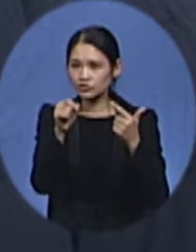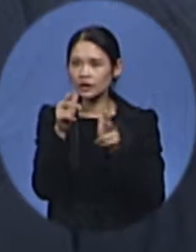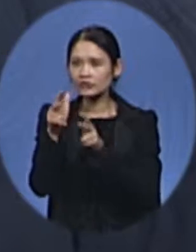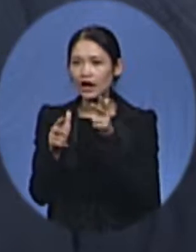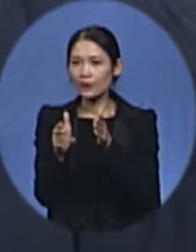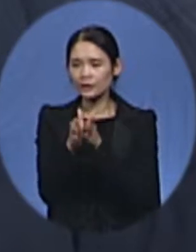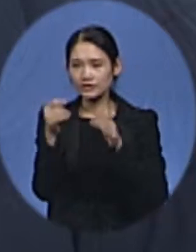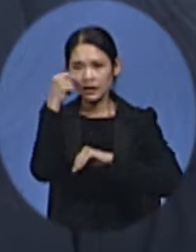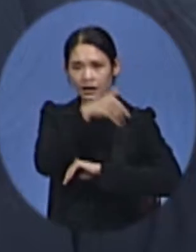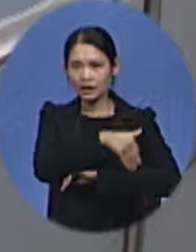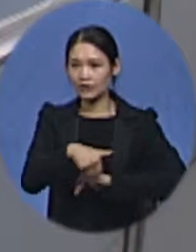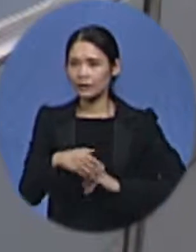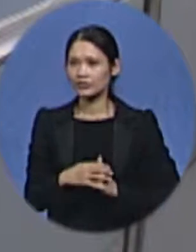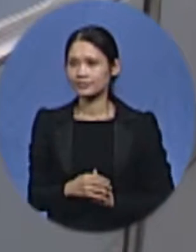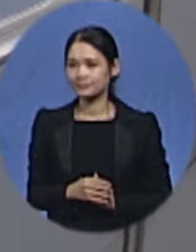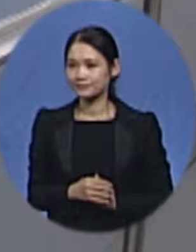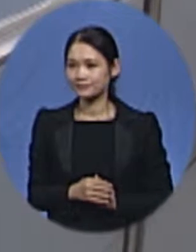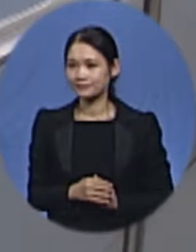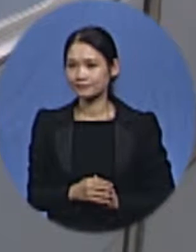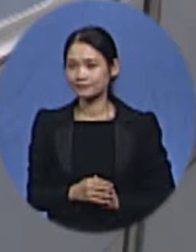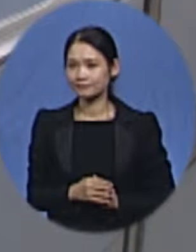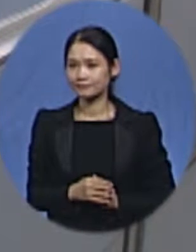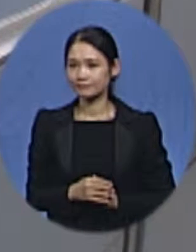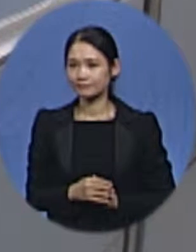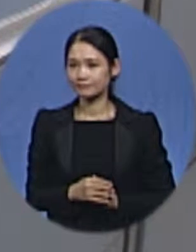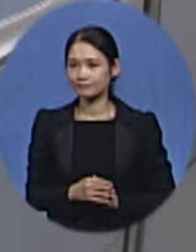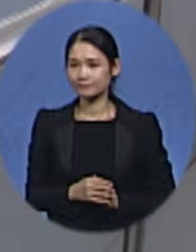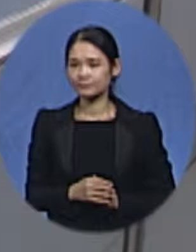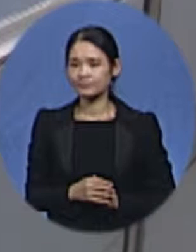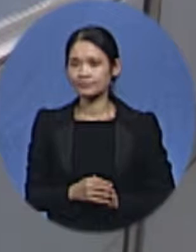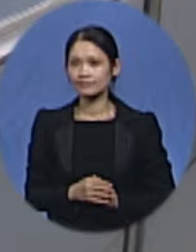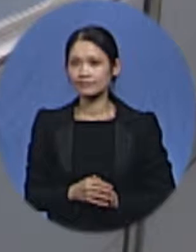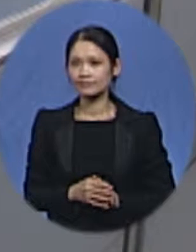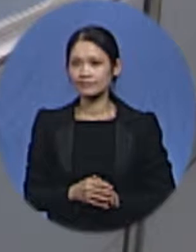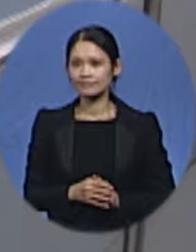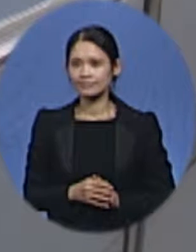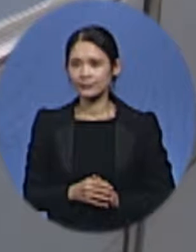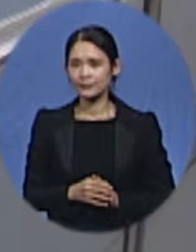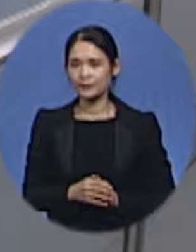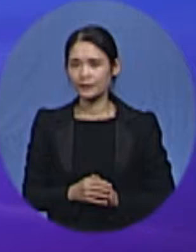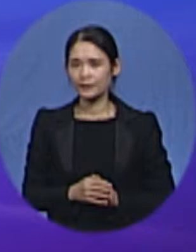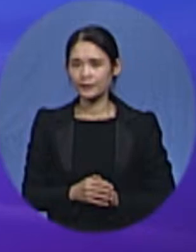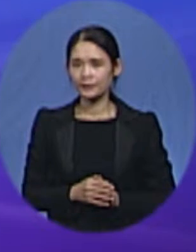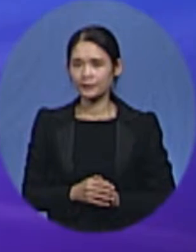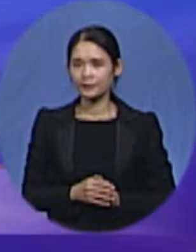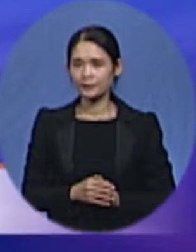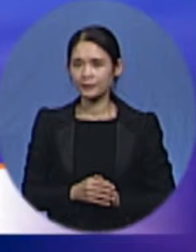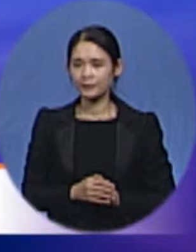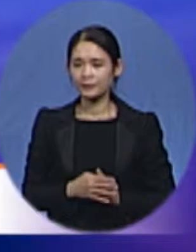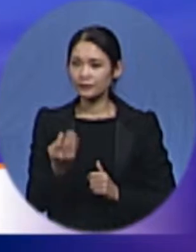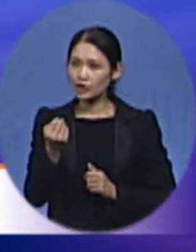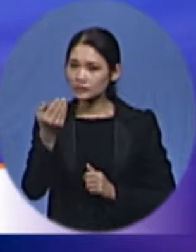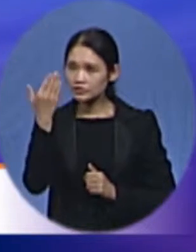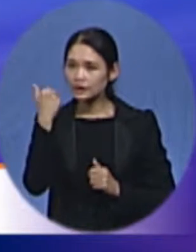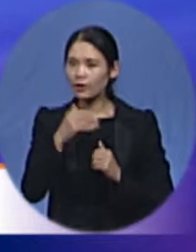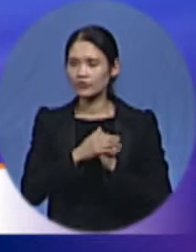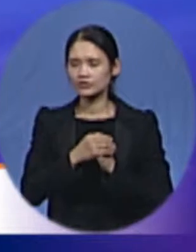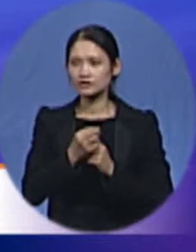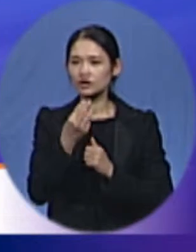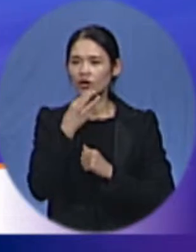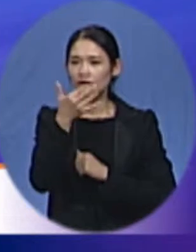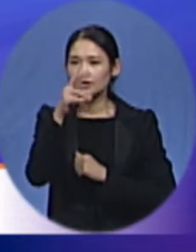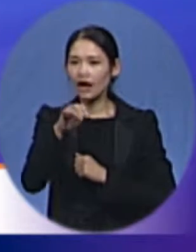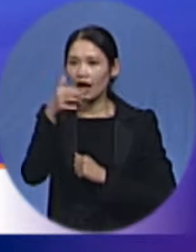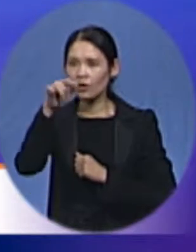실시할 계획입니다. 복지TV 뉴스 황현입니다. 얼마 전 서울